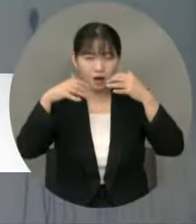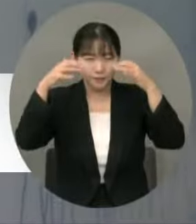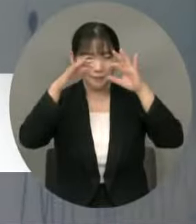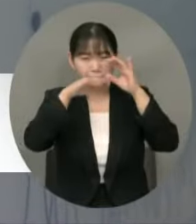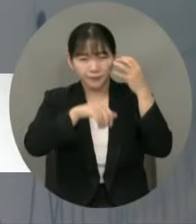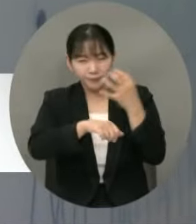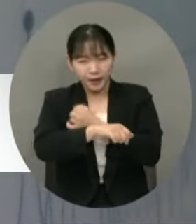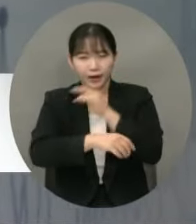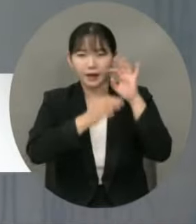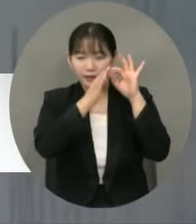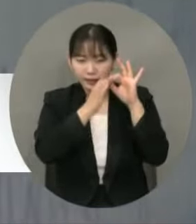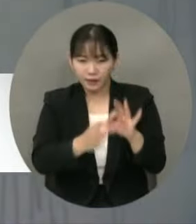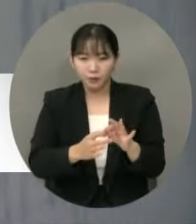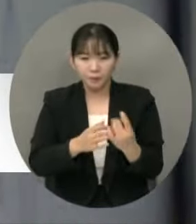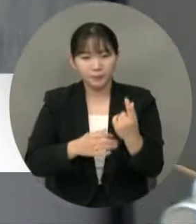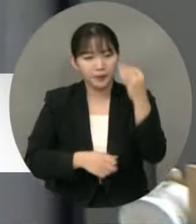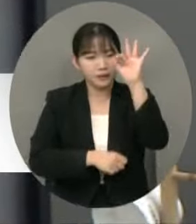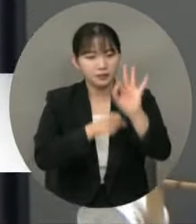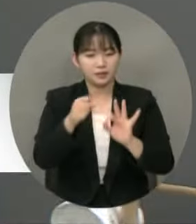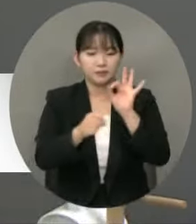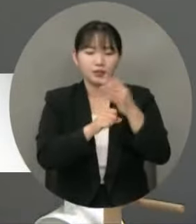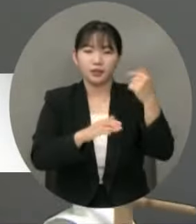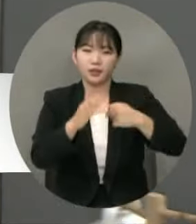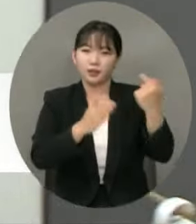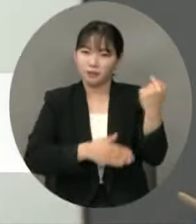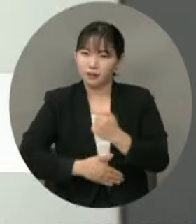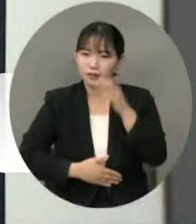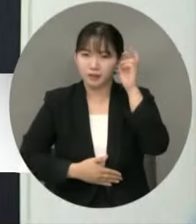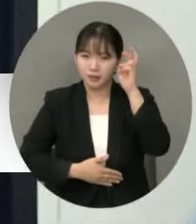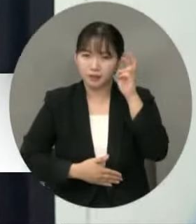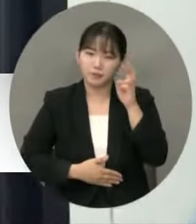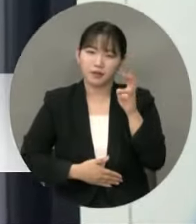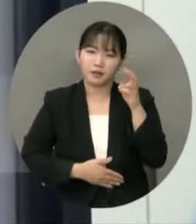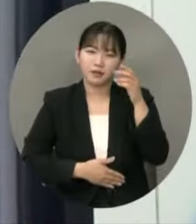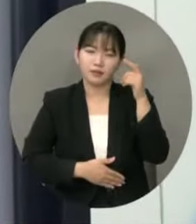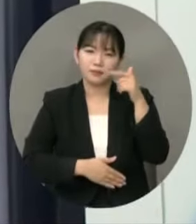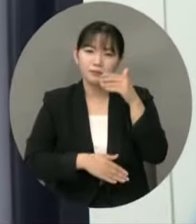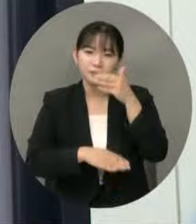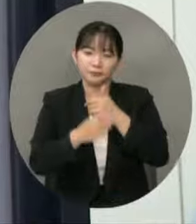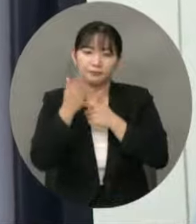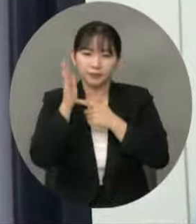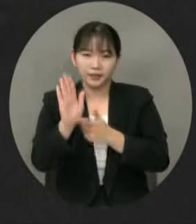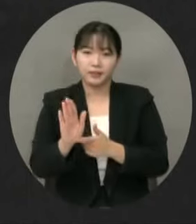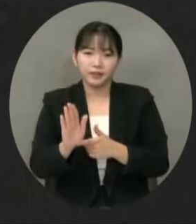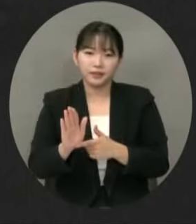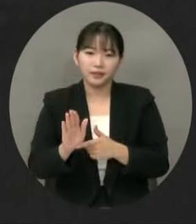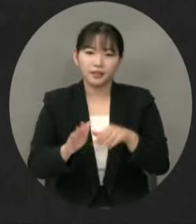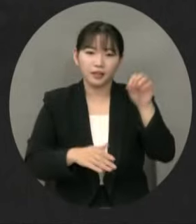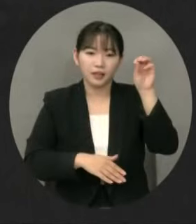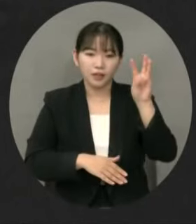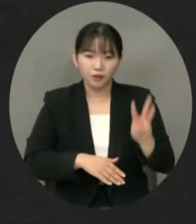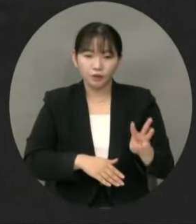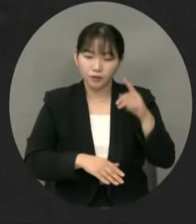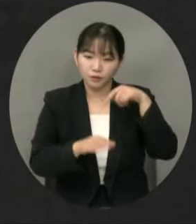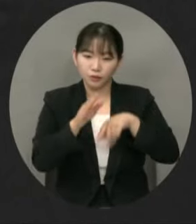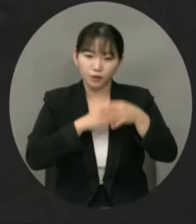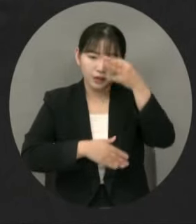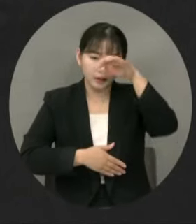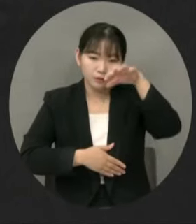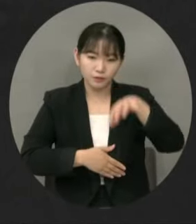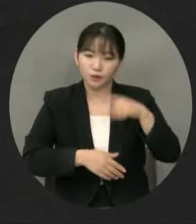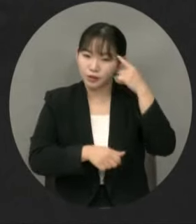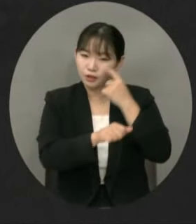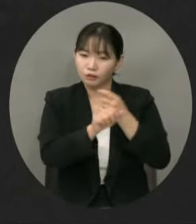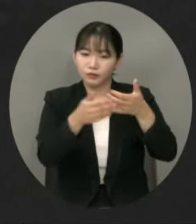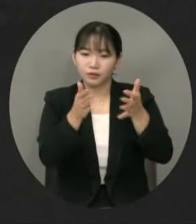일상화되면서 출현 시점이 빠르면 10년 안에 찾아올 수 있다는 암울한 전망이 나왔습니다. 광주과학원 윤진호 교수팀의